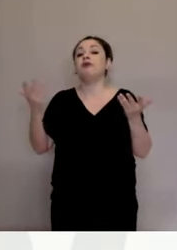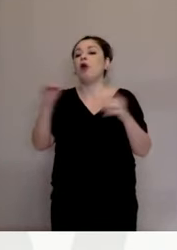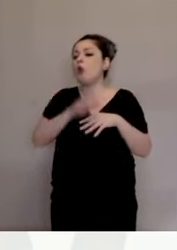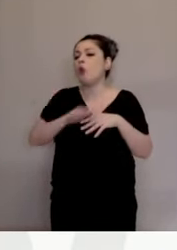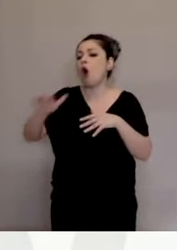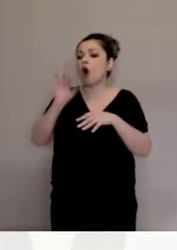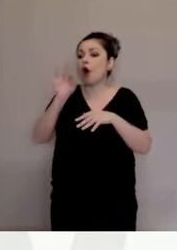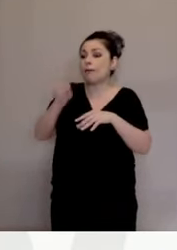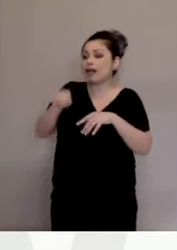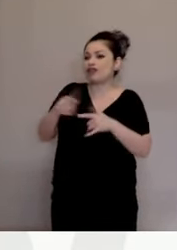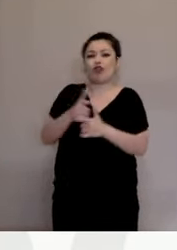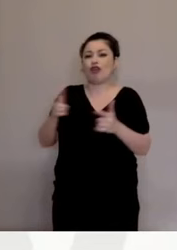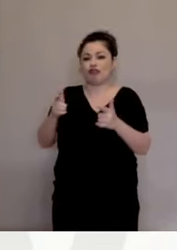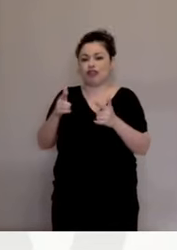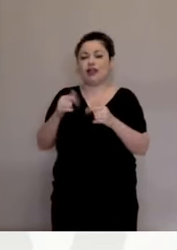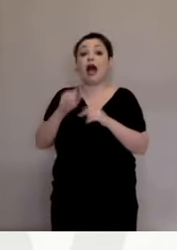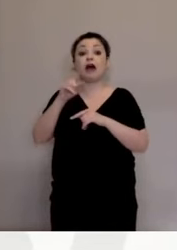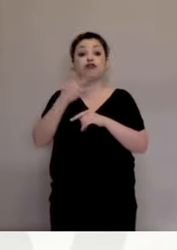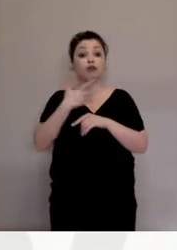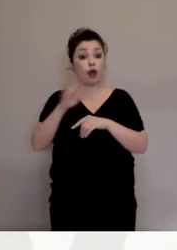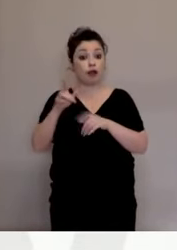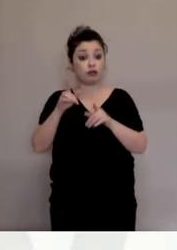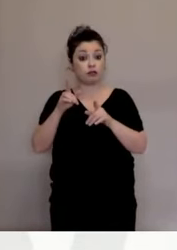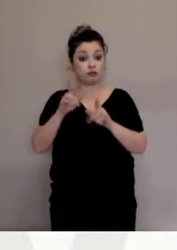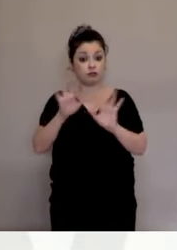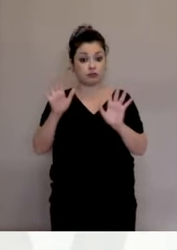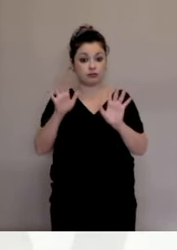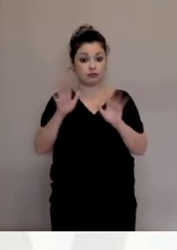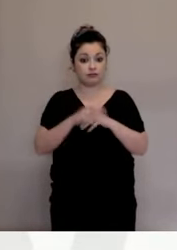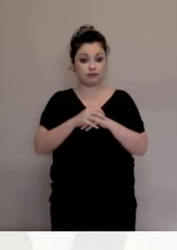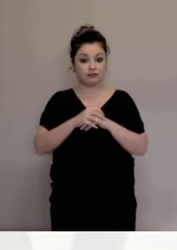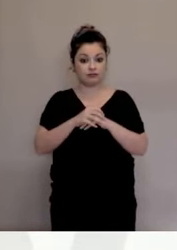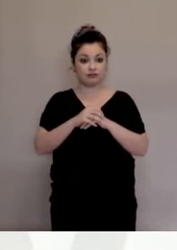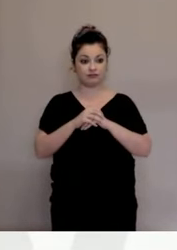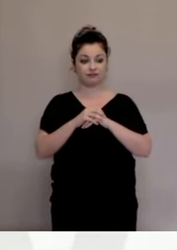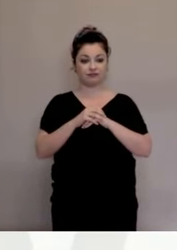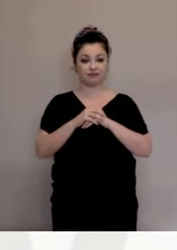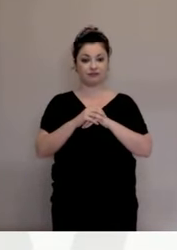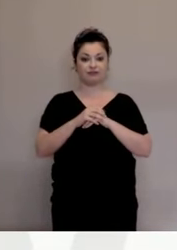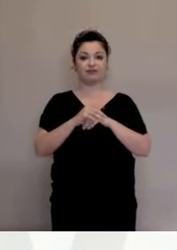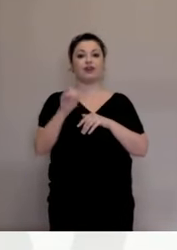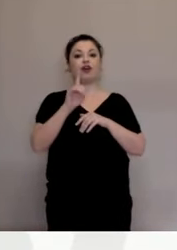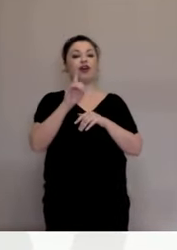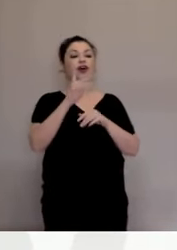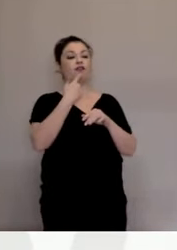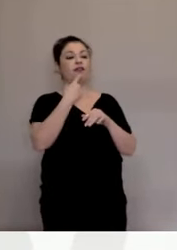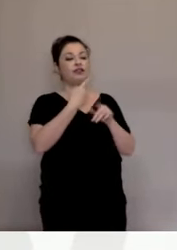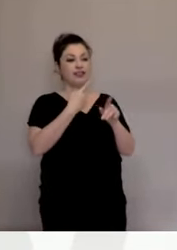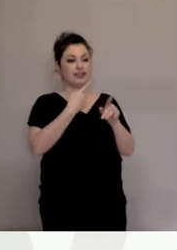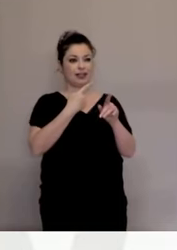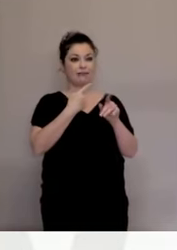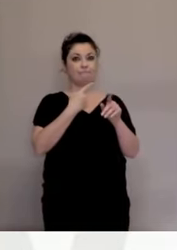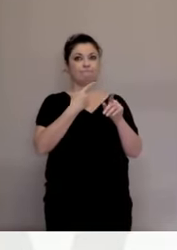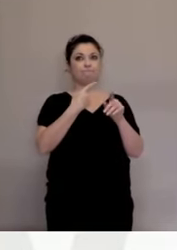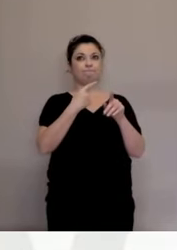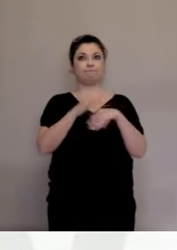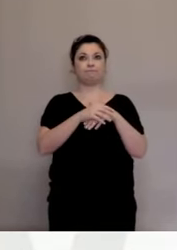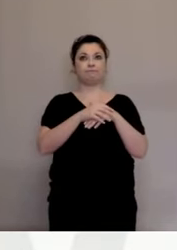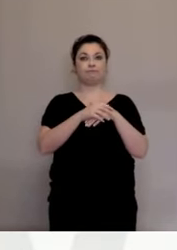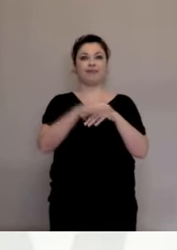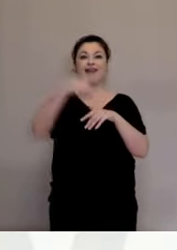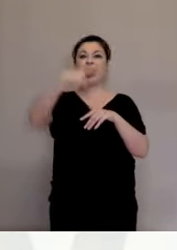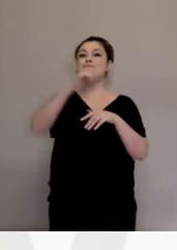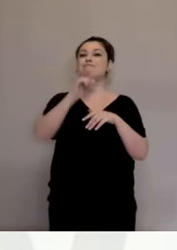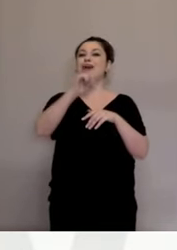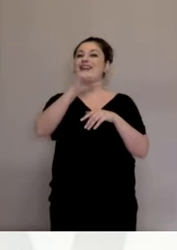a Gioia. Ah, c'è un'altra cosa. No. No, volevo giusto dire, sapete, Pascal